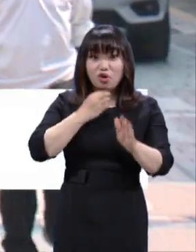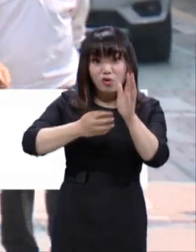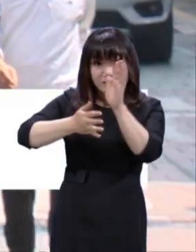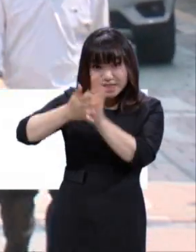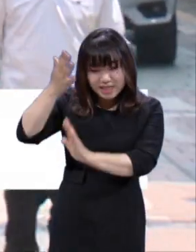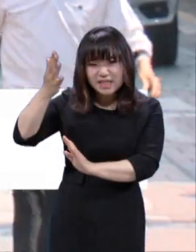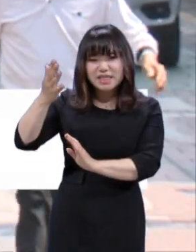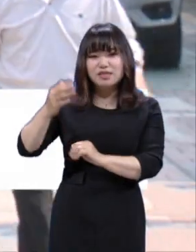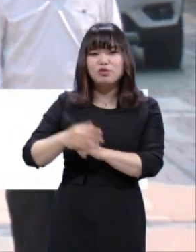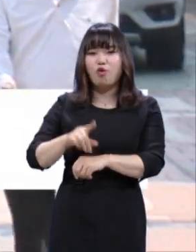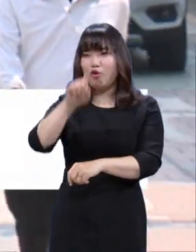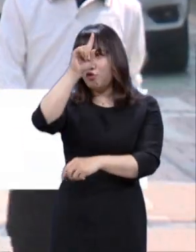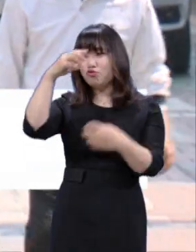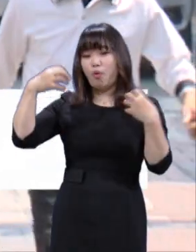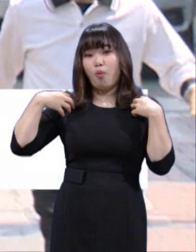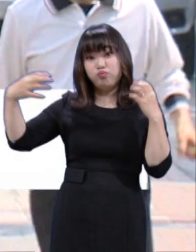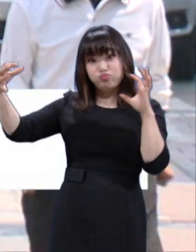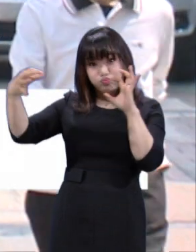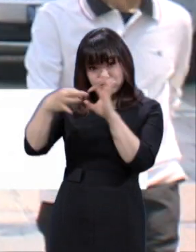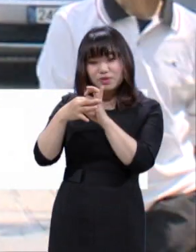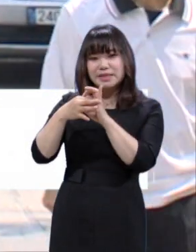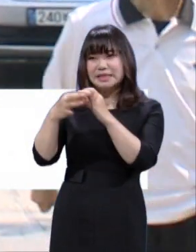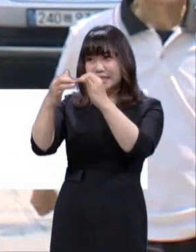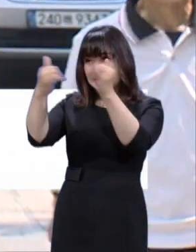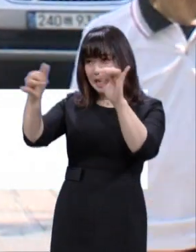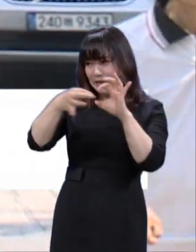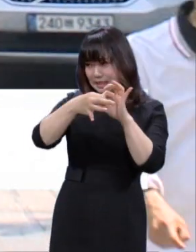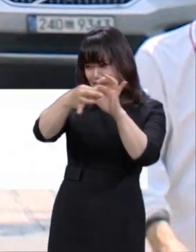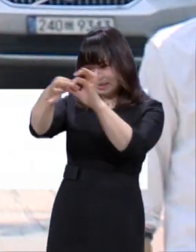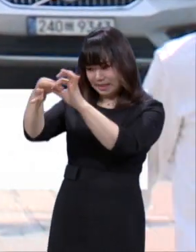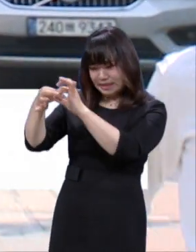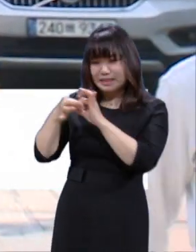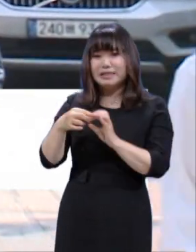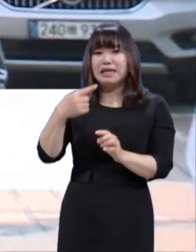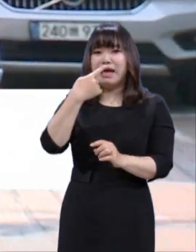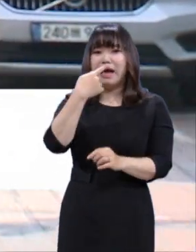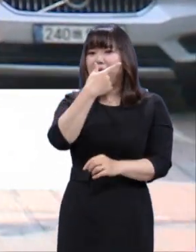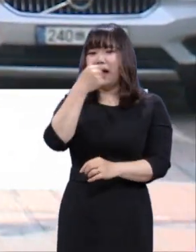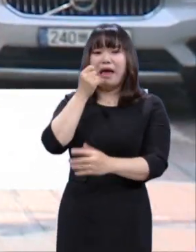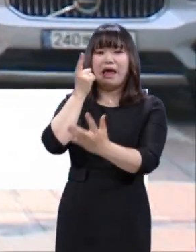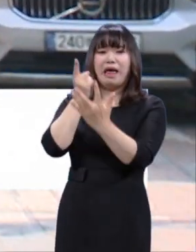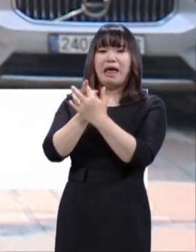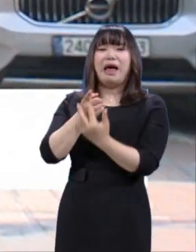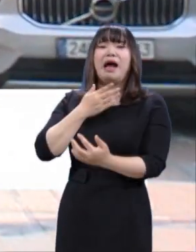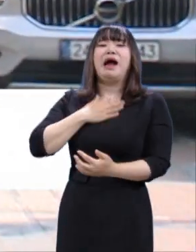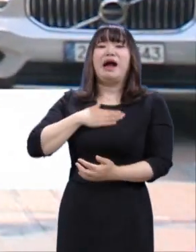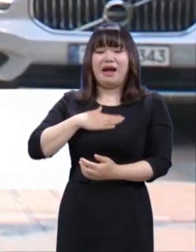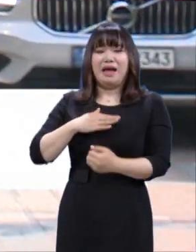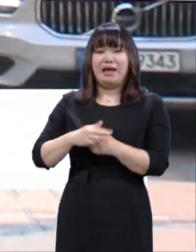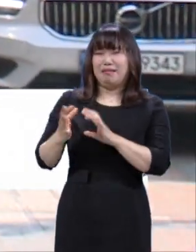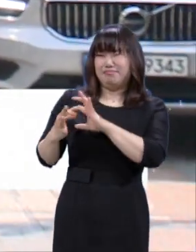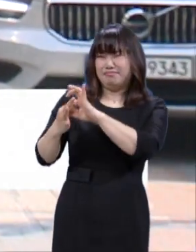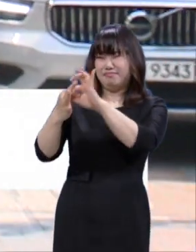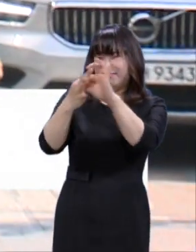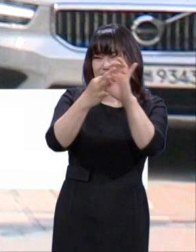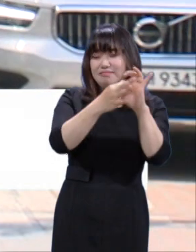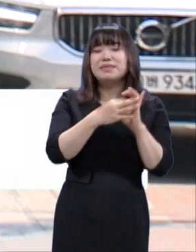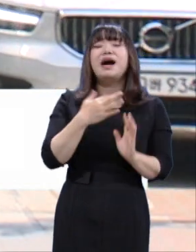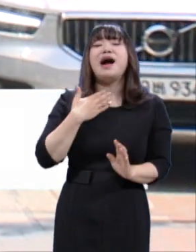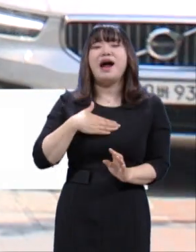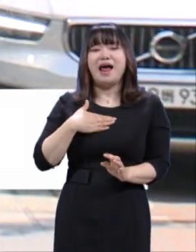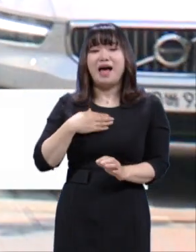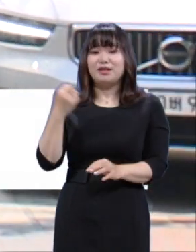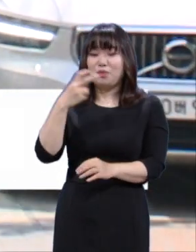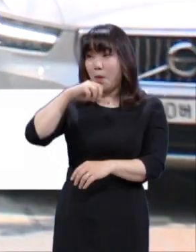서울시와의 그리고 중앙정부와의 인적 네트워크가 누구보다도 많이 형성되어 있고 또 서울시 재정에